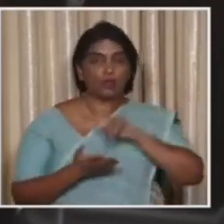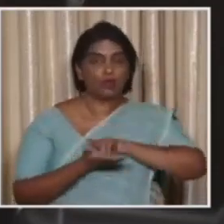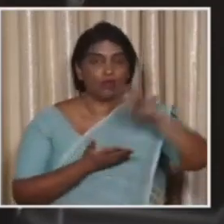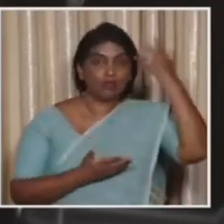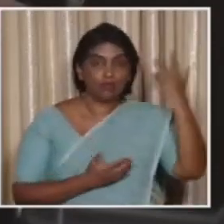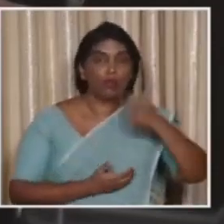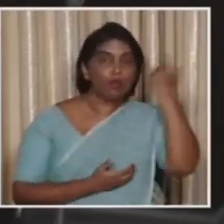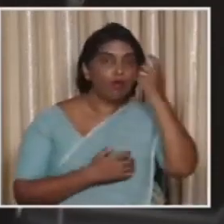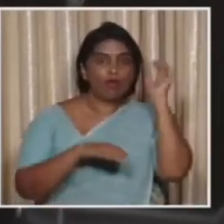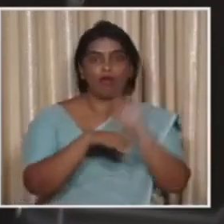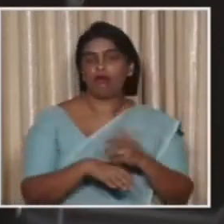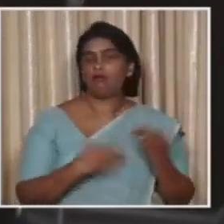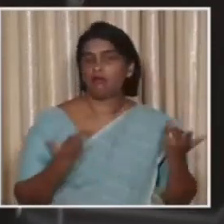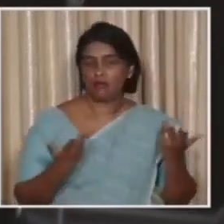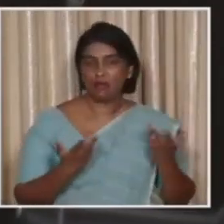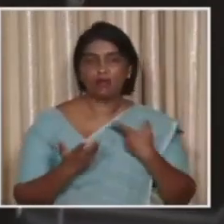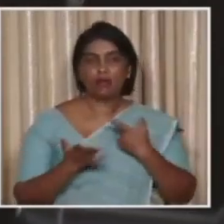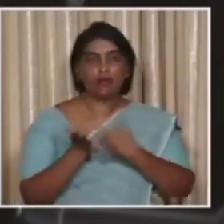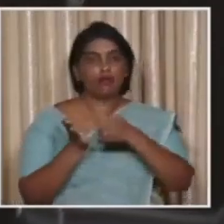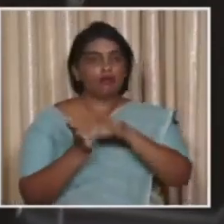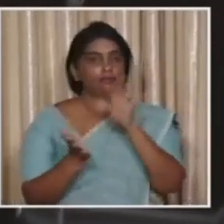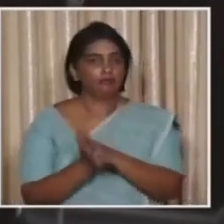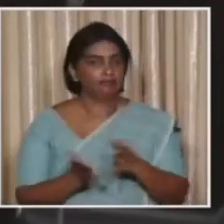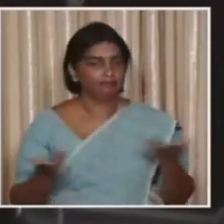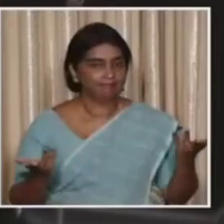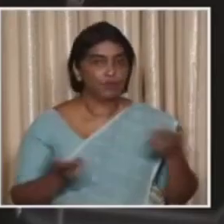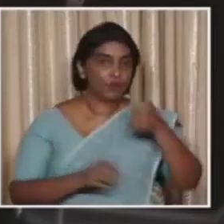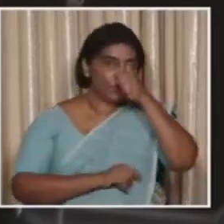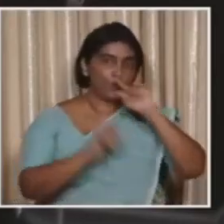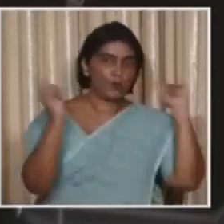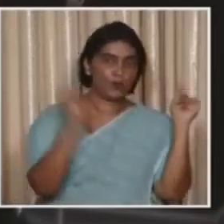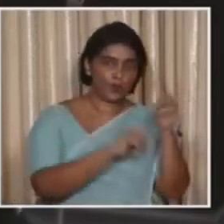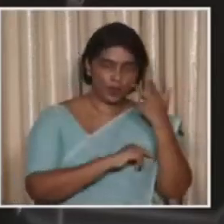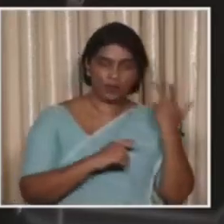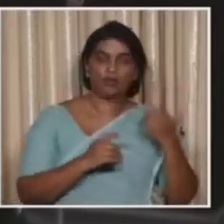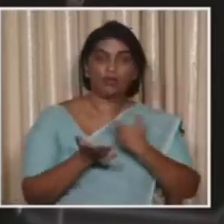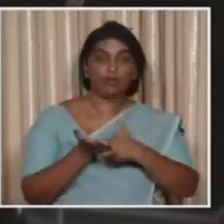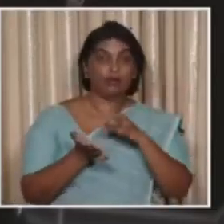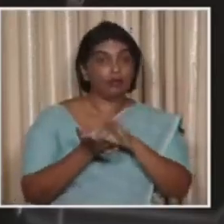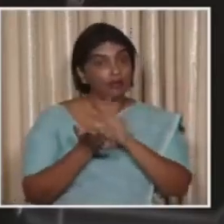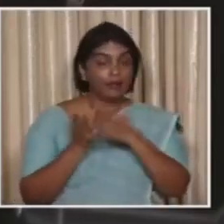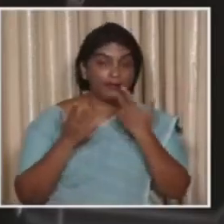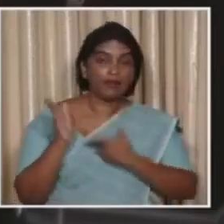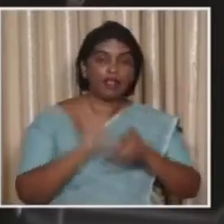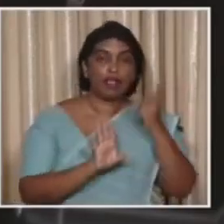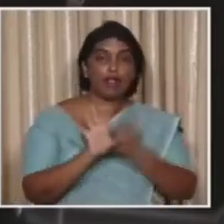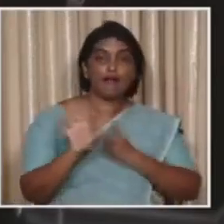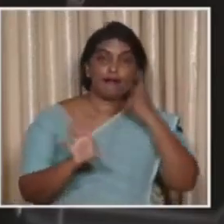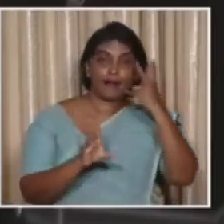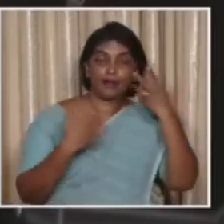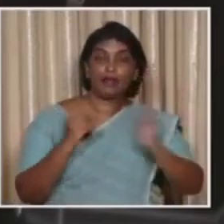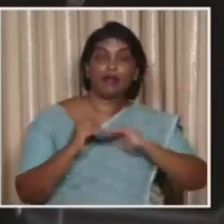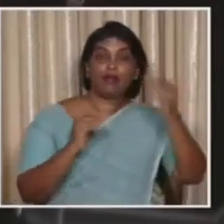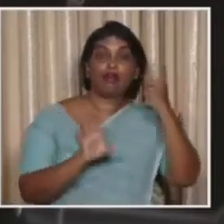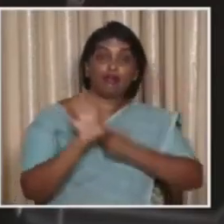වුණාම හොයාගන්න ක්‍රමයක් නැහැ. ඇයි? ගිහිල්ලා නැහැ ලියාපදිංචි වෙලා. ගිහිල්ලා තියෙන්නේ හොරෙන්. සමහරු ලියාපදිංචි වෙලා ගිහිල්ලා අවුරුදු දෙකේ සීමාවට පස්සේ